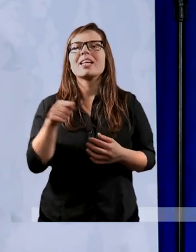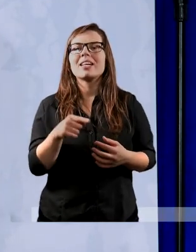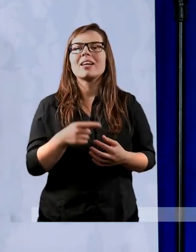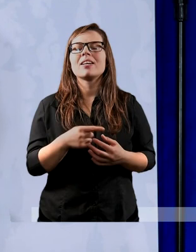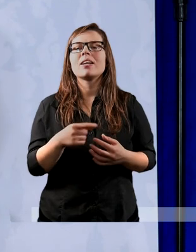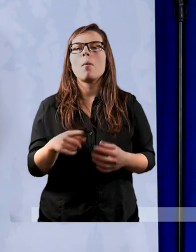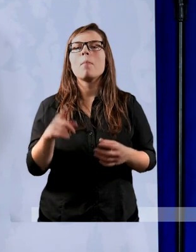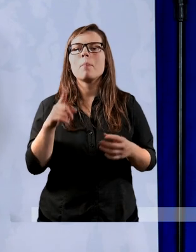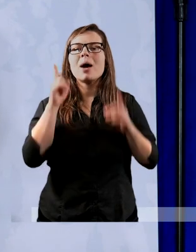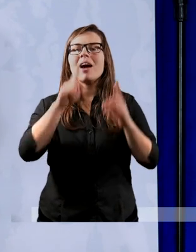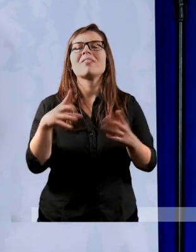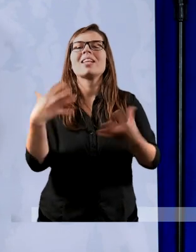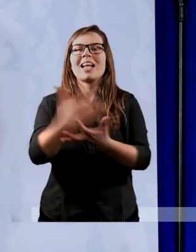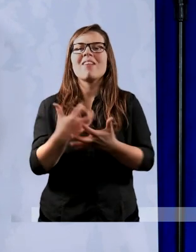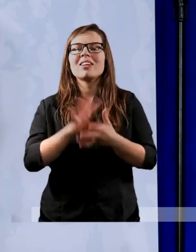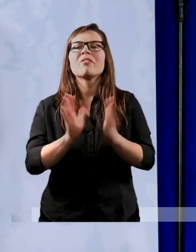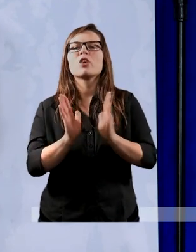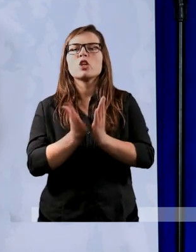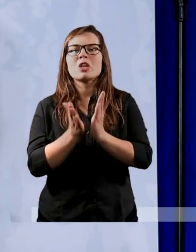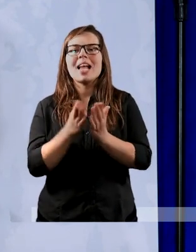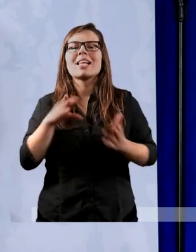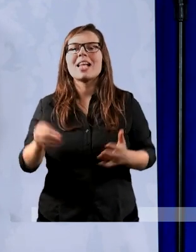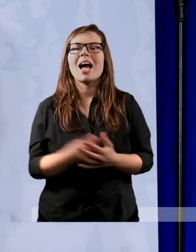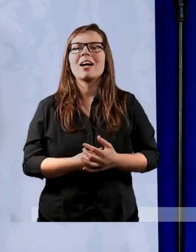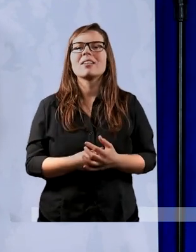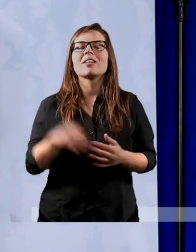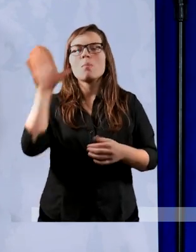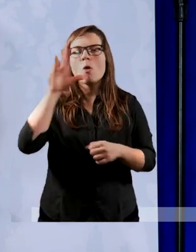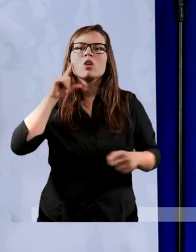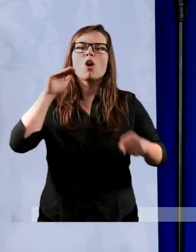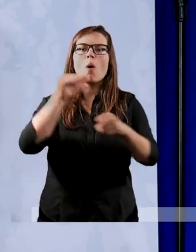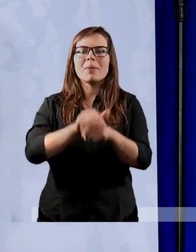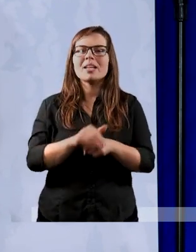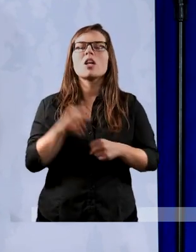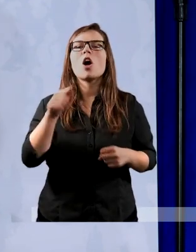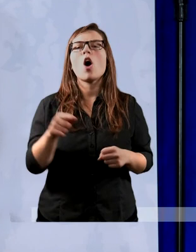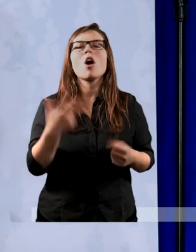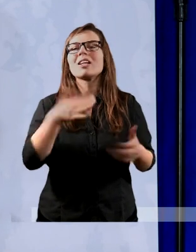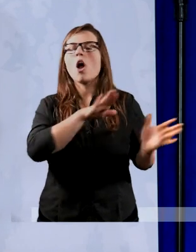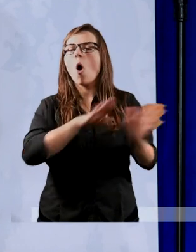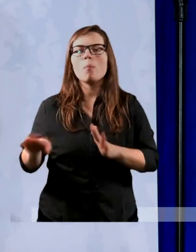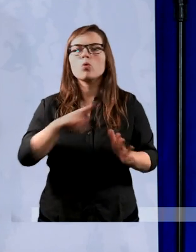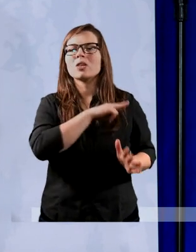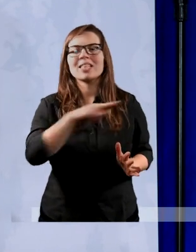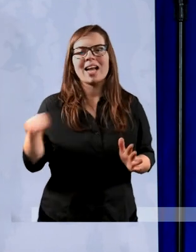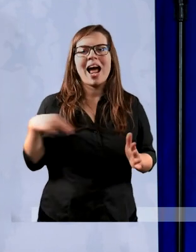tych prawd zawartych w Księdze i Bożych obietnic o tym, że nie opuści